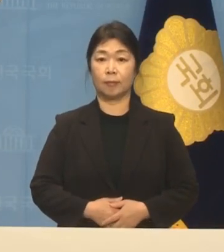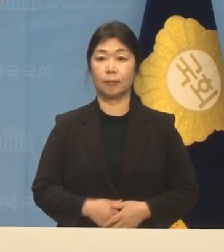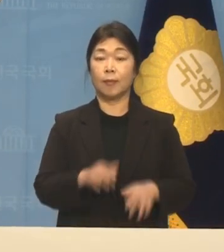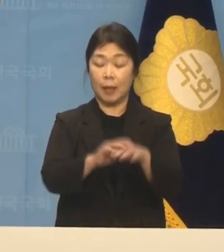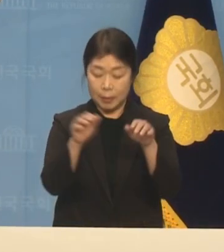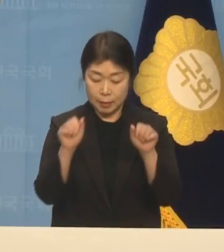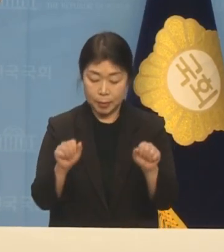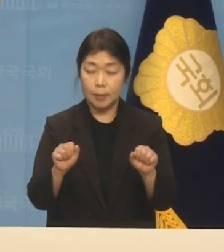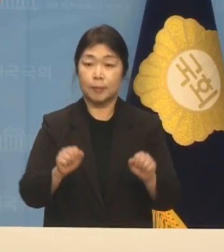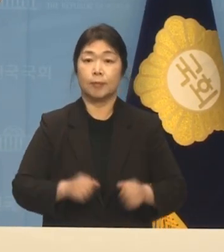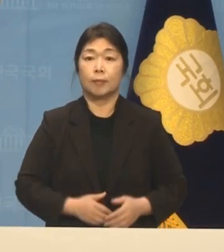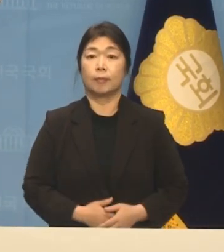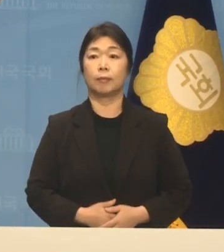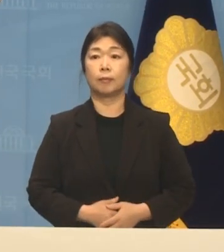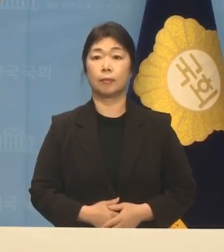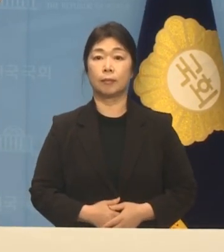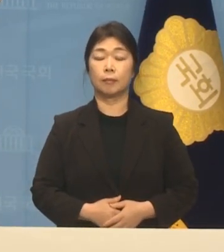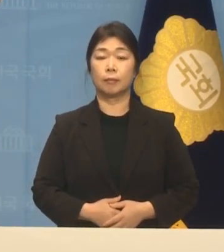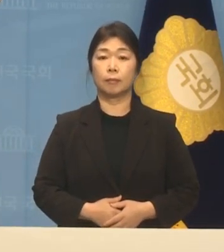안녕하십니까.